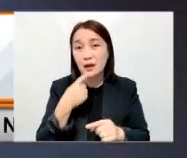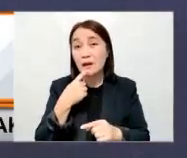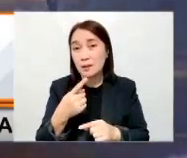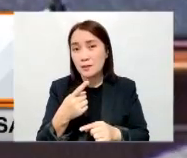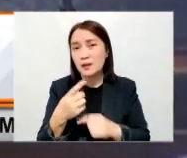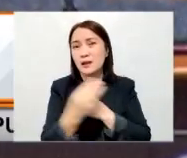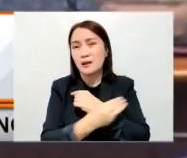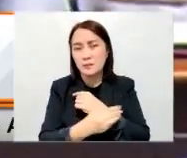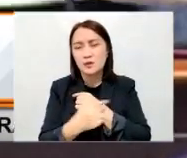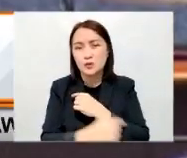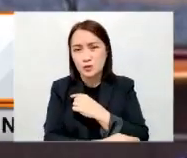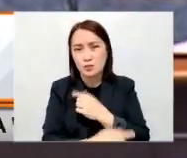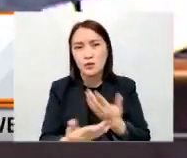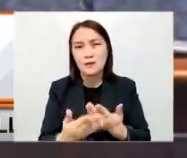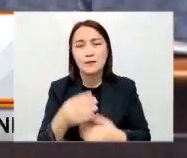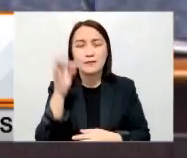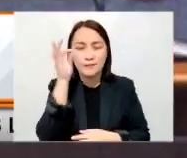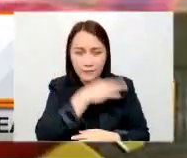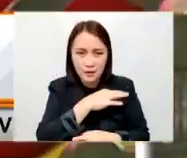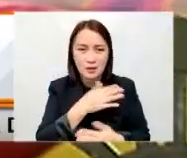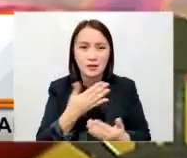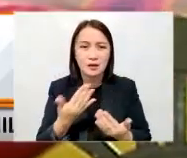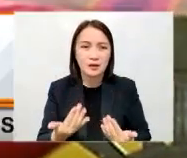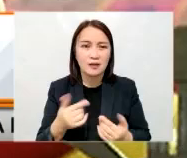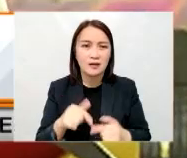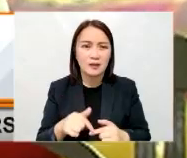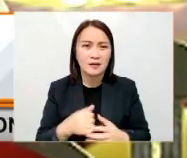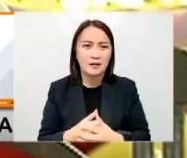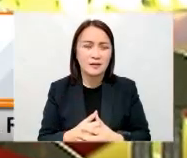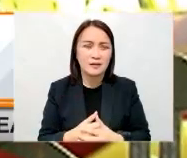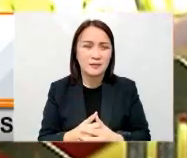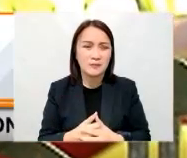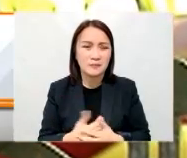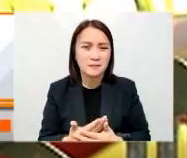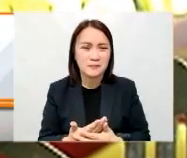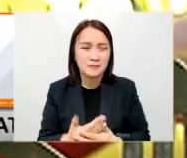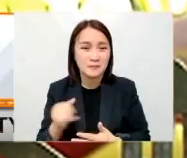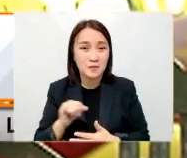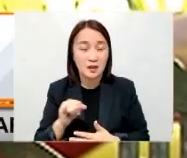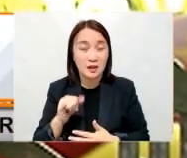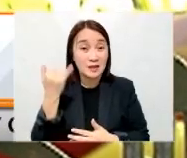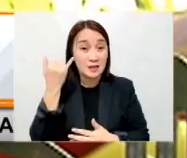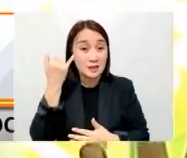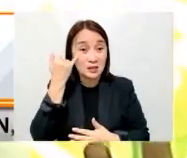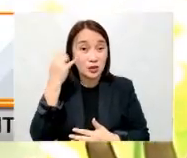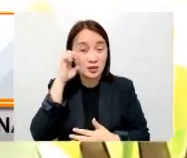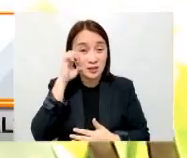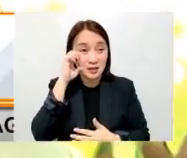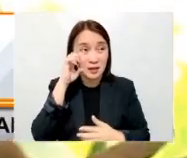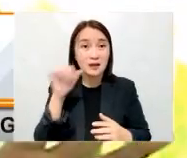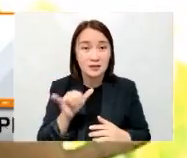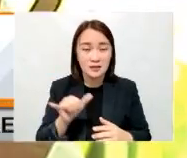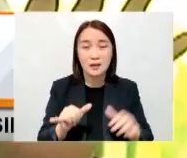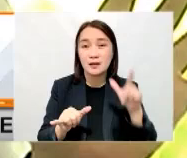yan totoo at figment of someone's boredom lang daw. Bukod kay Jinggoy, lumilitaw rin ang pangalan na Senate President pro